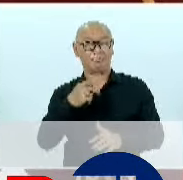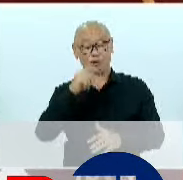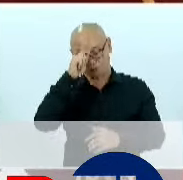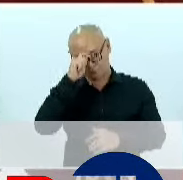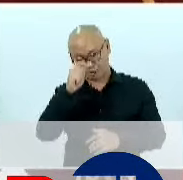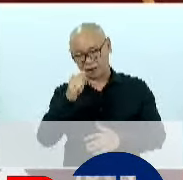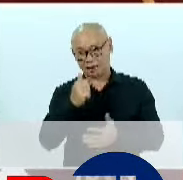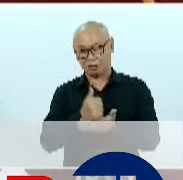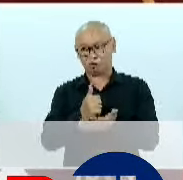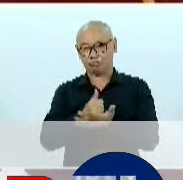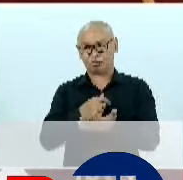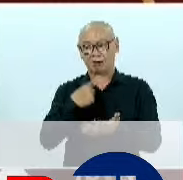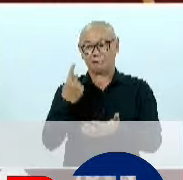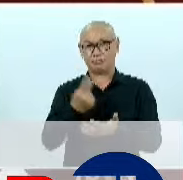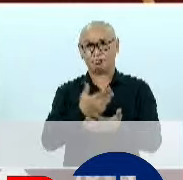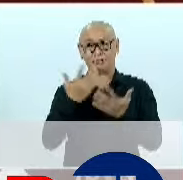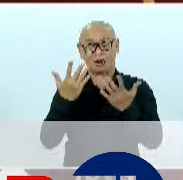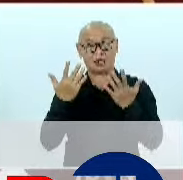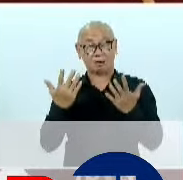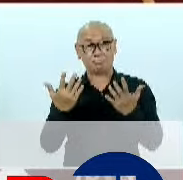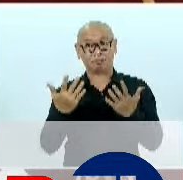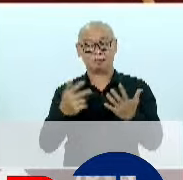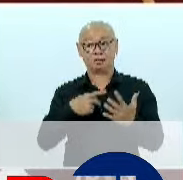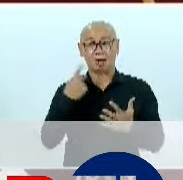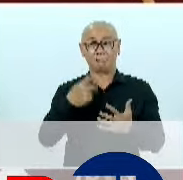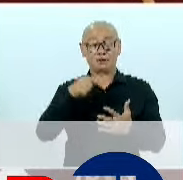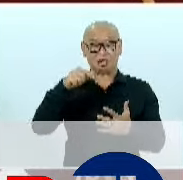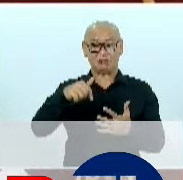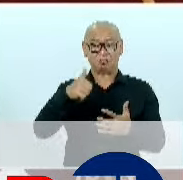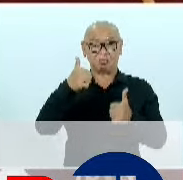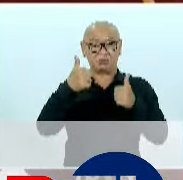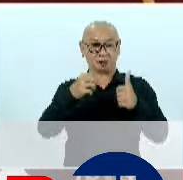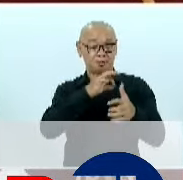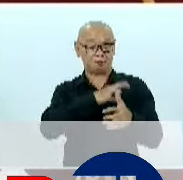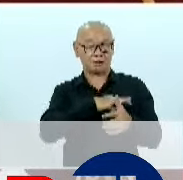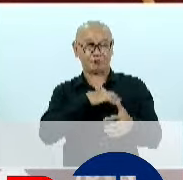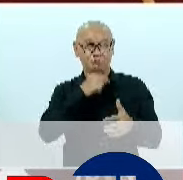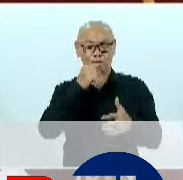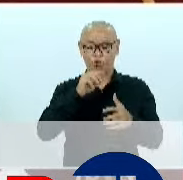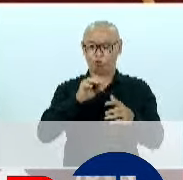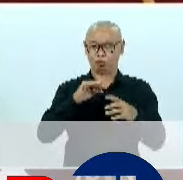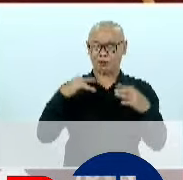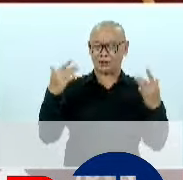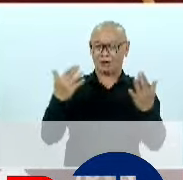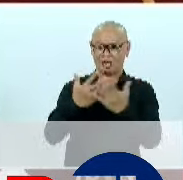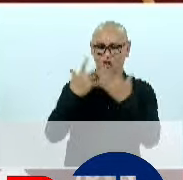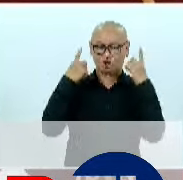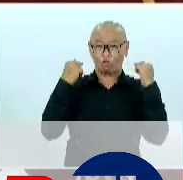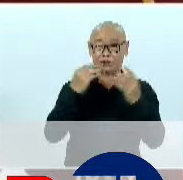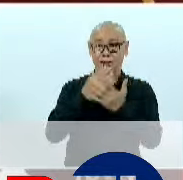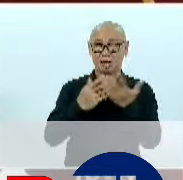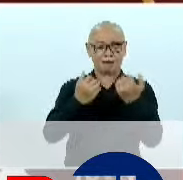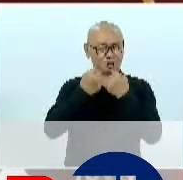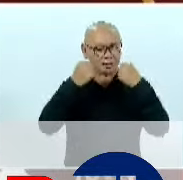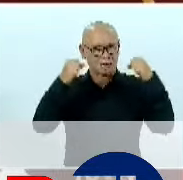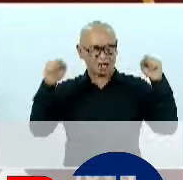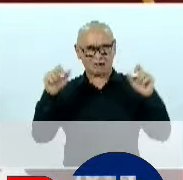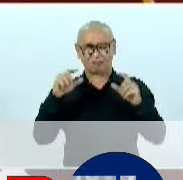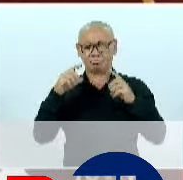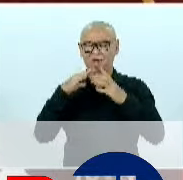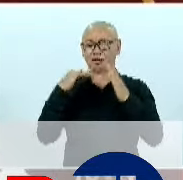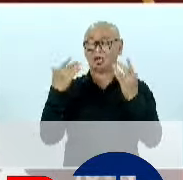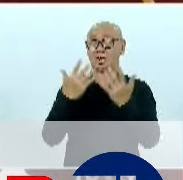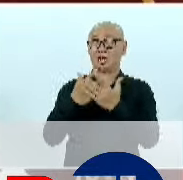tentu kami berharap semoga kami ini bermanfaat untuk masyarakat Jawa Tengah mensejahterakan Mas Jawa